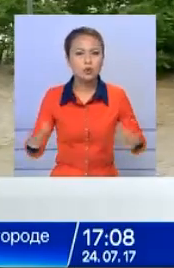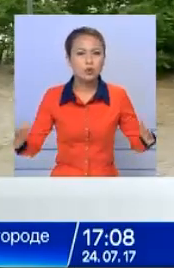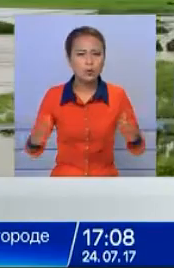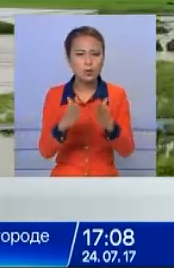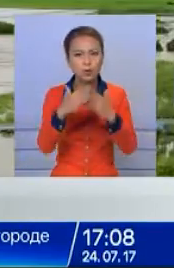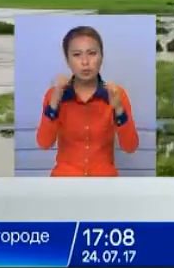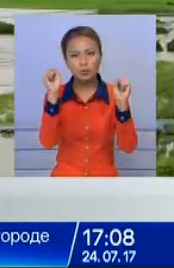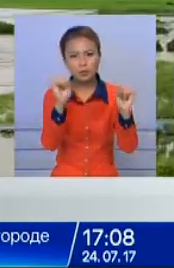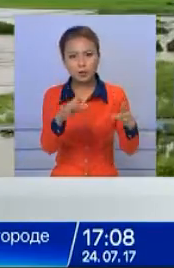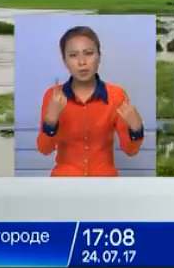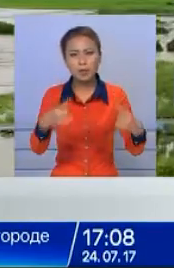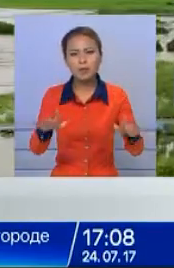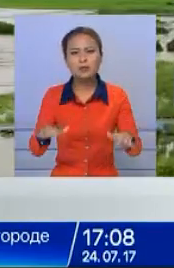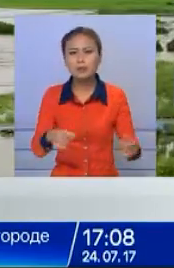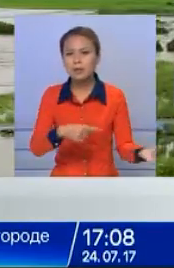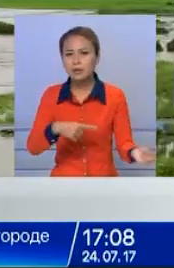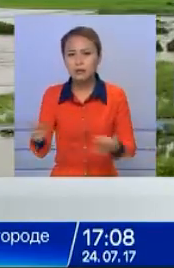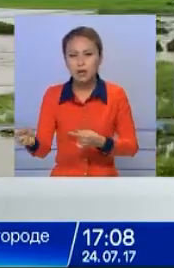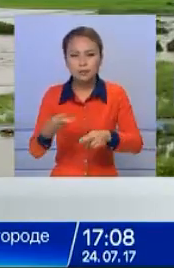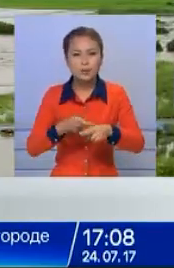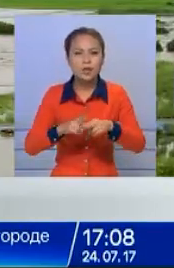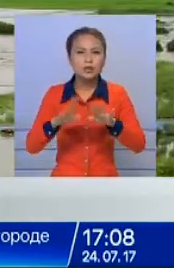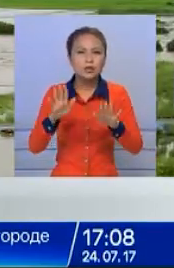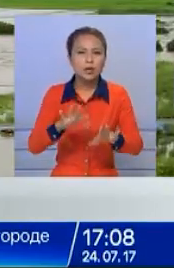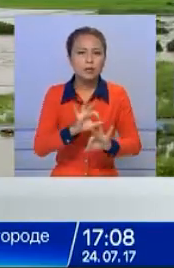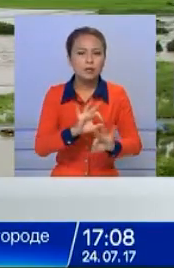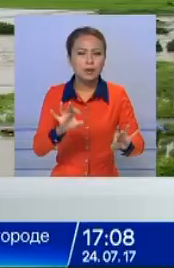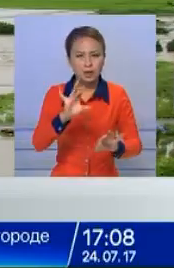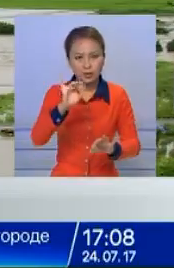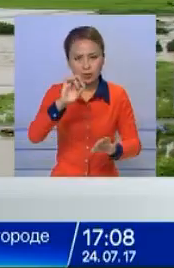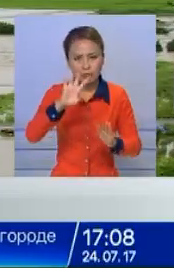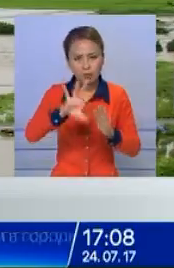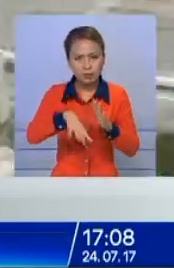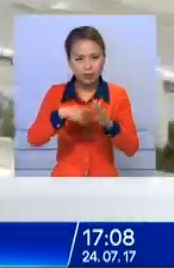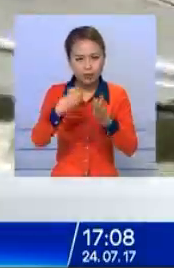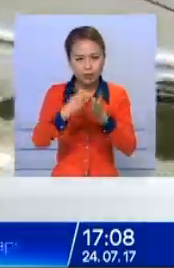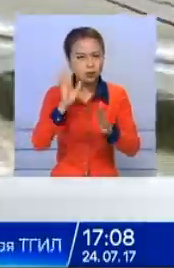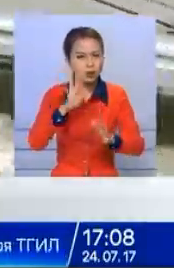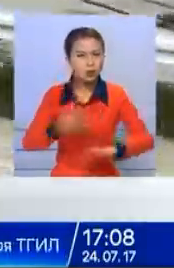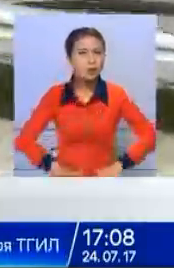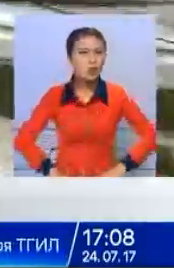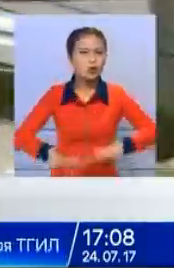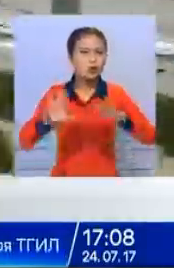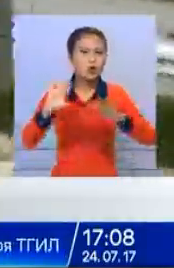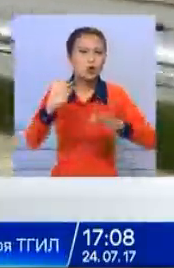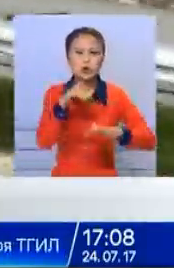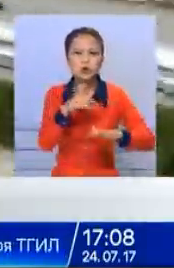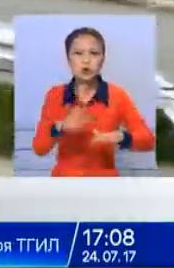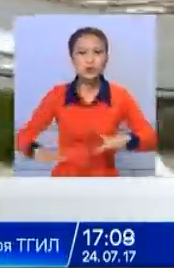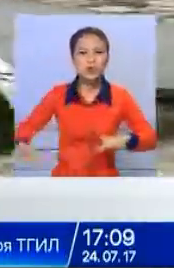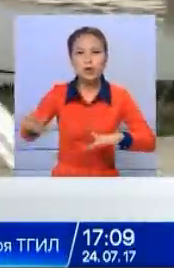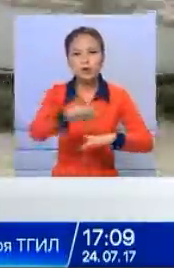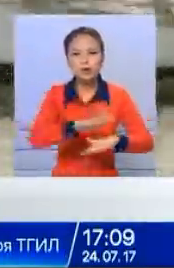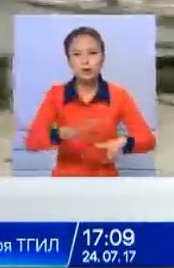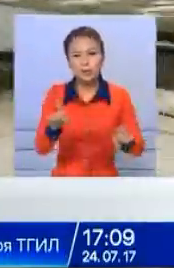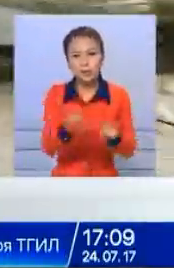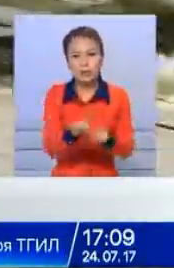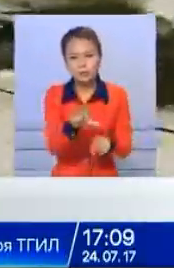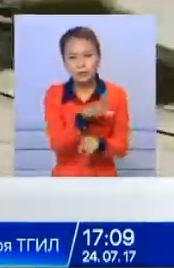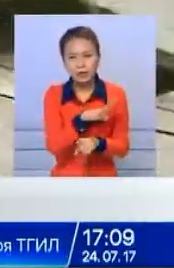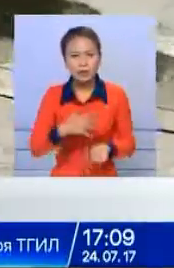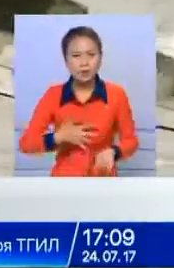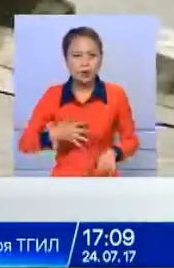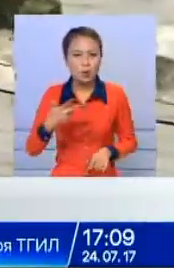тастап, қауіпсіз аймаққа көшуге мәжбүр. Айта кету керек, шілденің басында тасқын су елдің оңтүстігіндегі тұрғындарды әбігерге салған еді. Ол